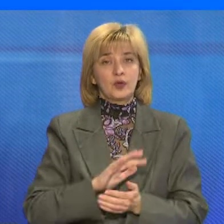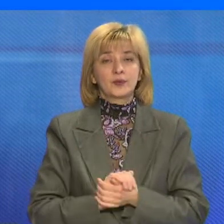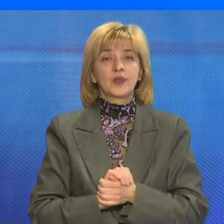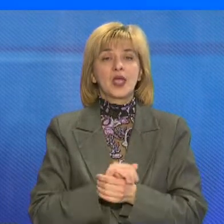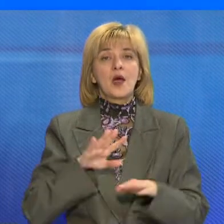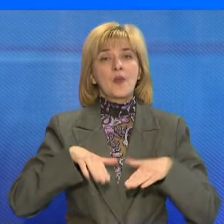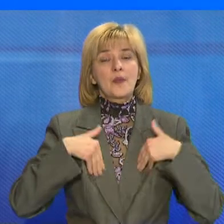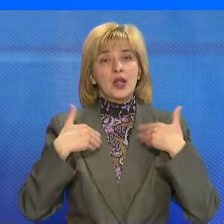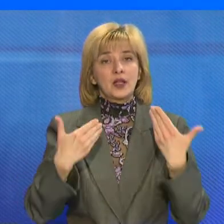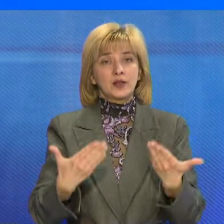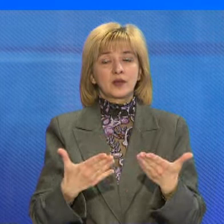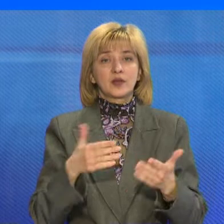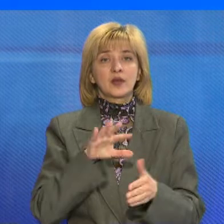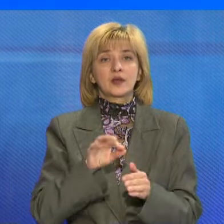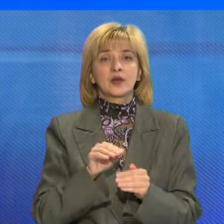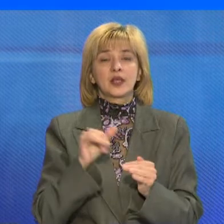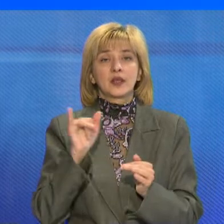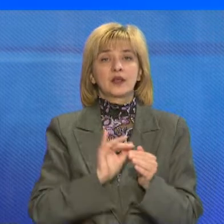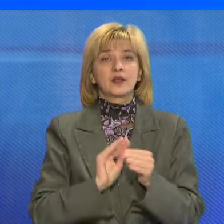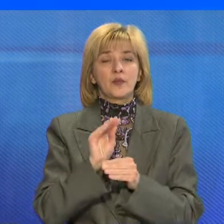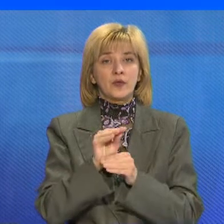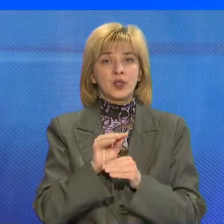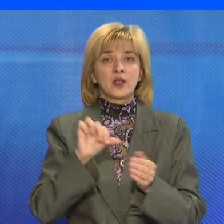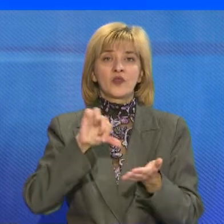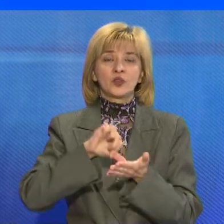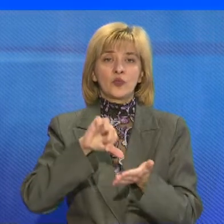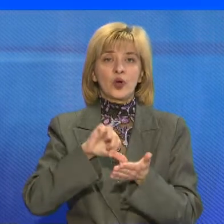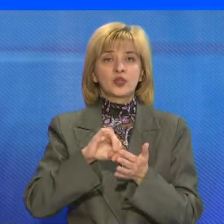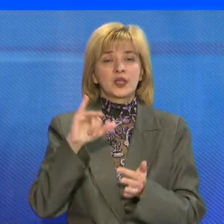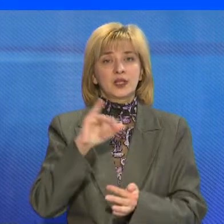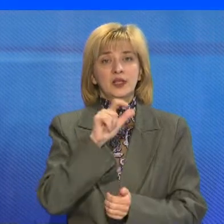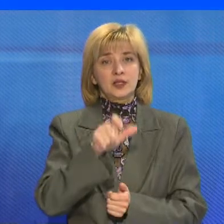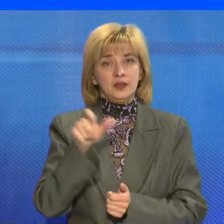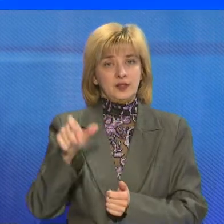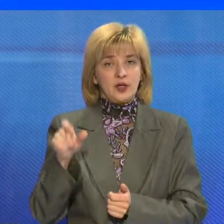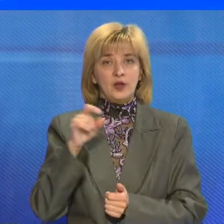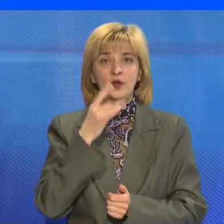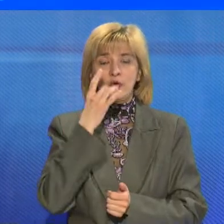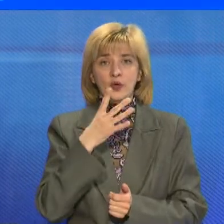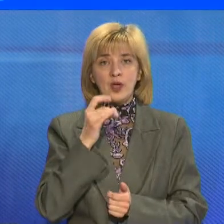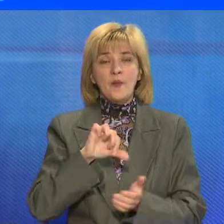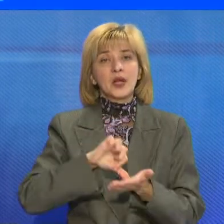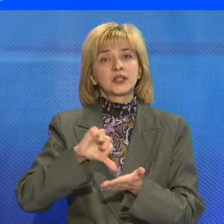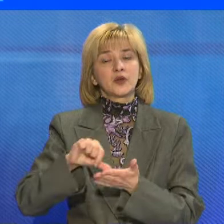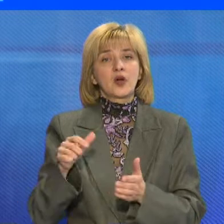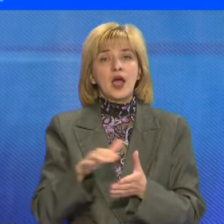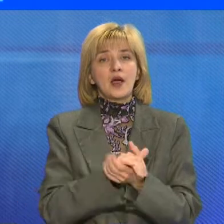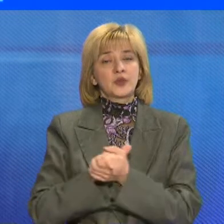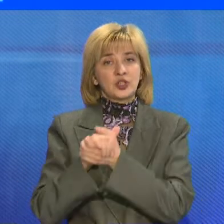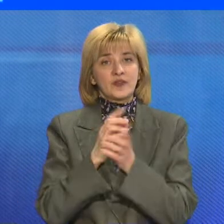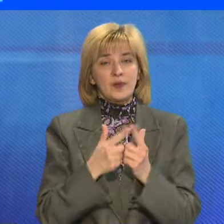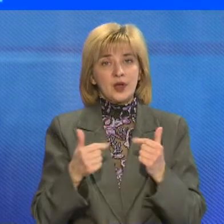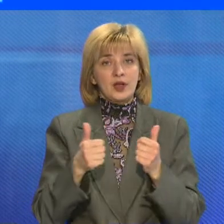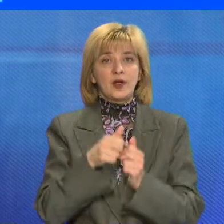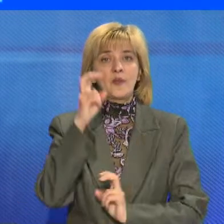ў праекце асноўнага закона, выступаюць і жыхары Гродзеншчыны, прадстаўнікі грамадскіх аб'яднанняў, працоўных калектываў, арганізацый і прадпрыемстваў